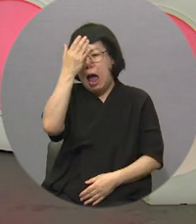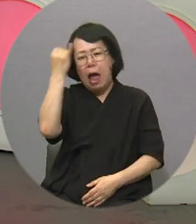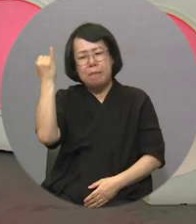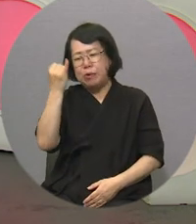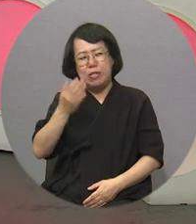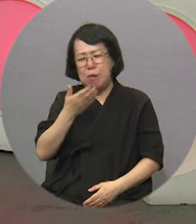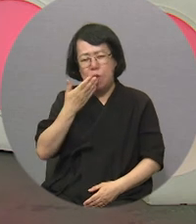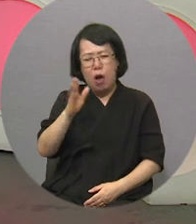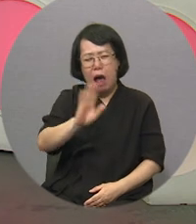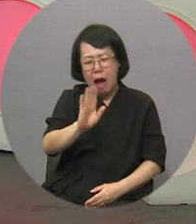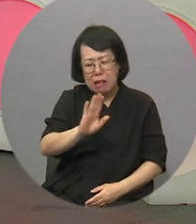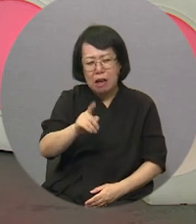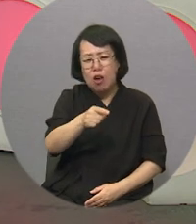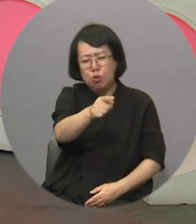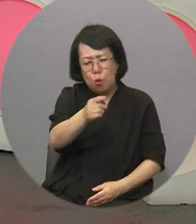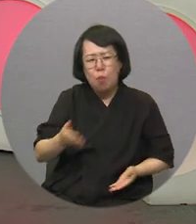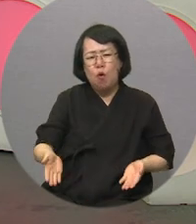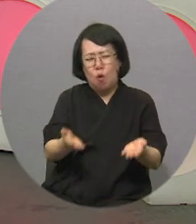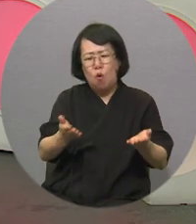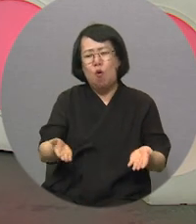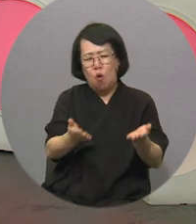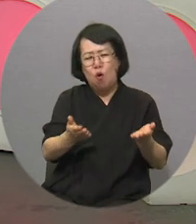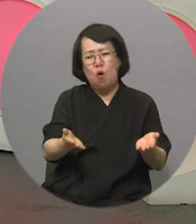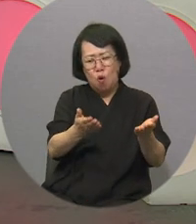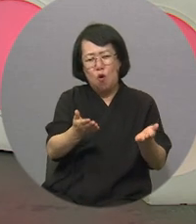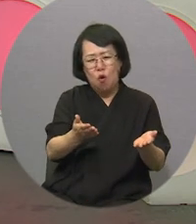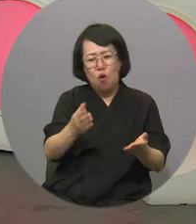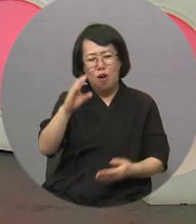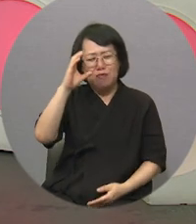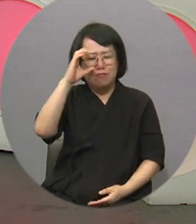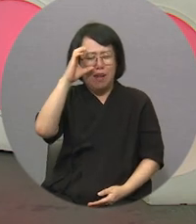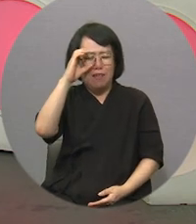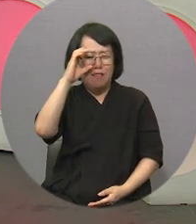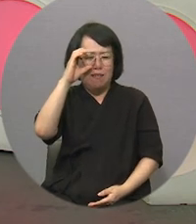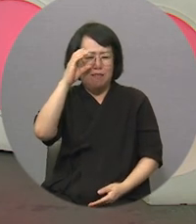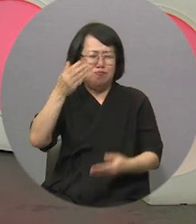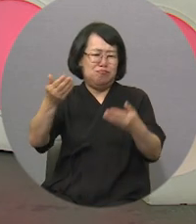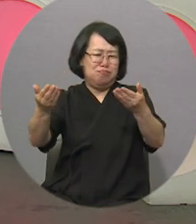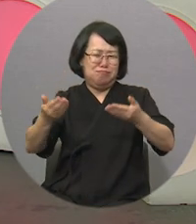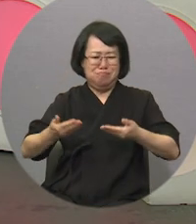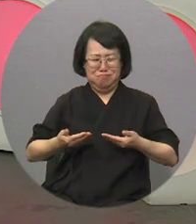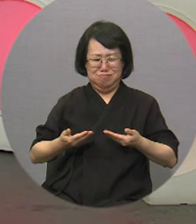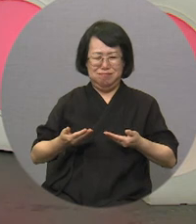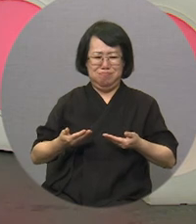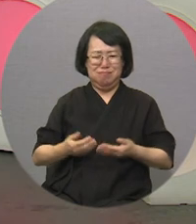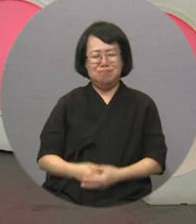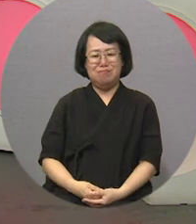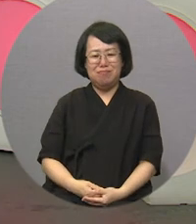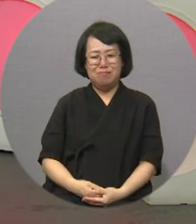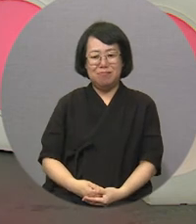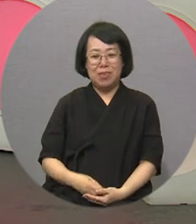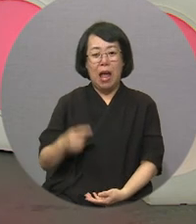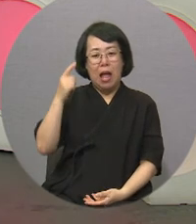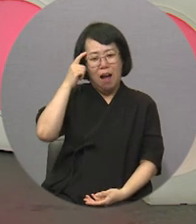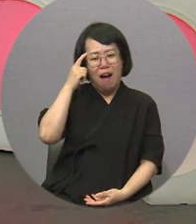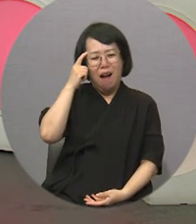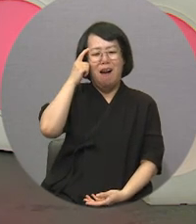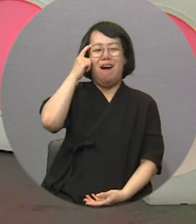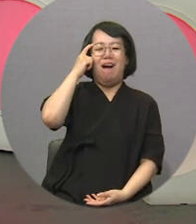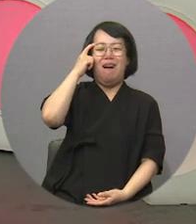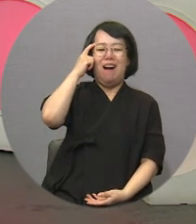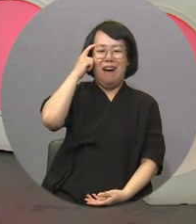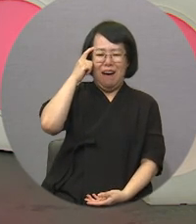싫어해. 너 실컷 먹어 라고요 말씀을 하셨죠. 그 기억이 떠오른